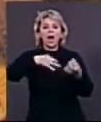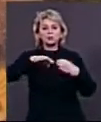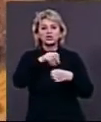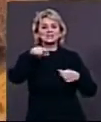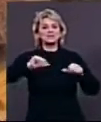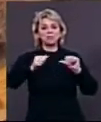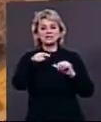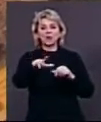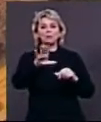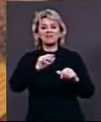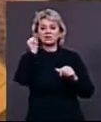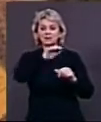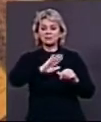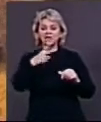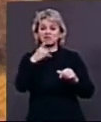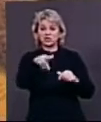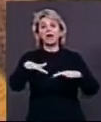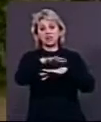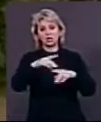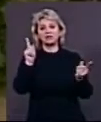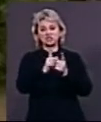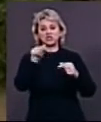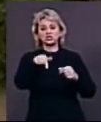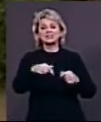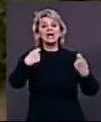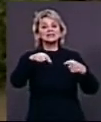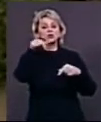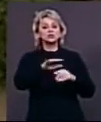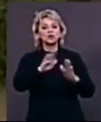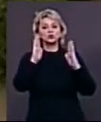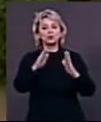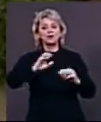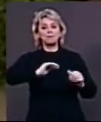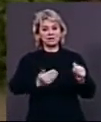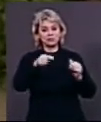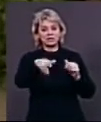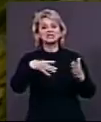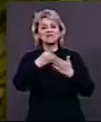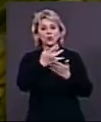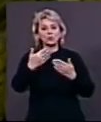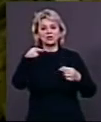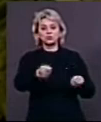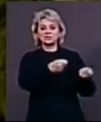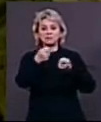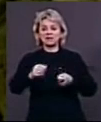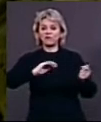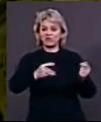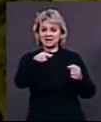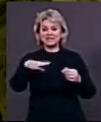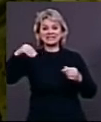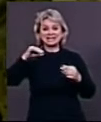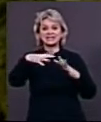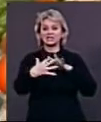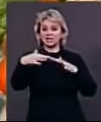здесь постоянно. Бывает, годами не видятся, а на рынке встречаются. Торгуют здесь не только предприниматели. Свою продукцию привозят фермеры из